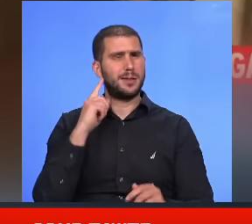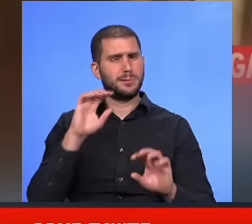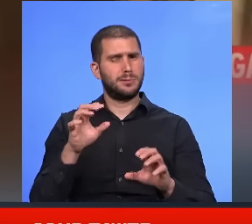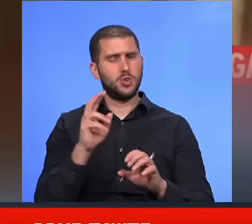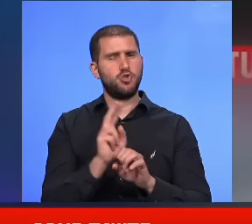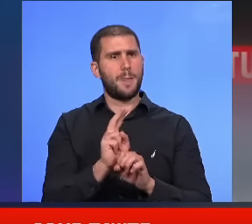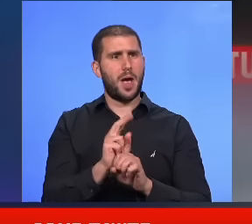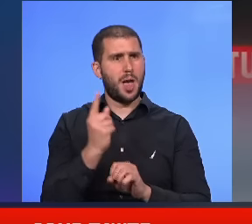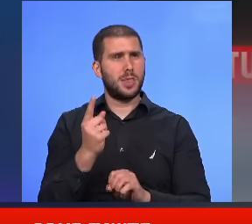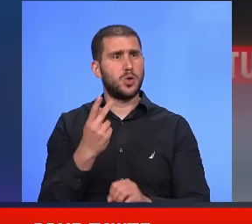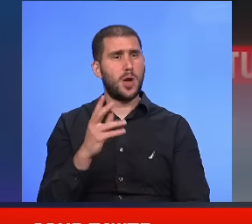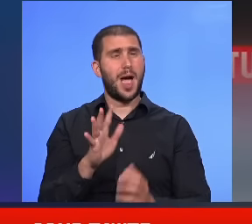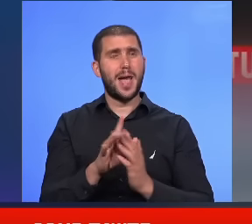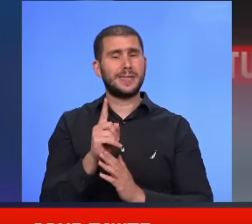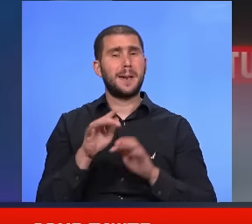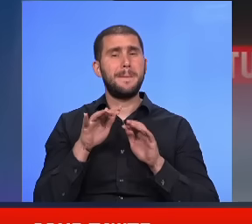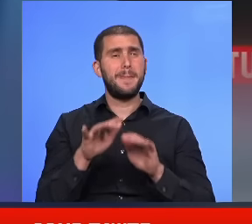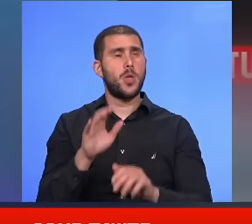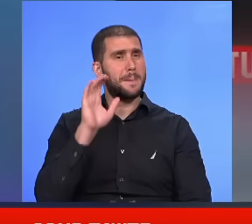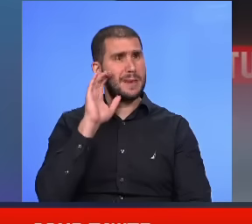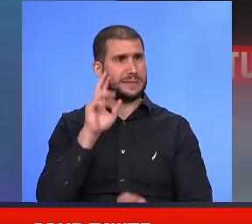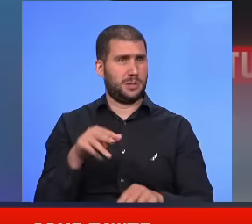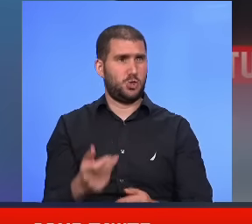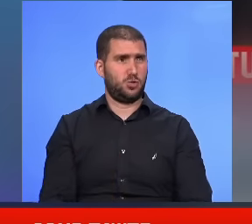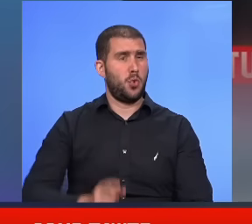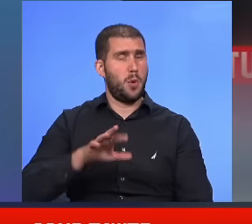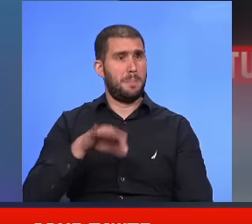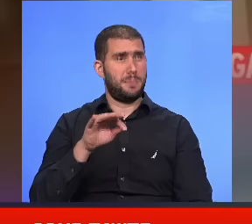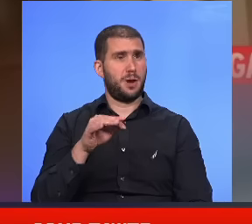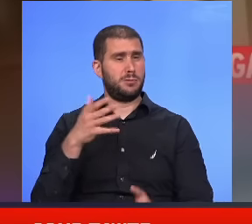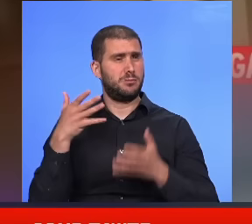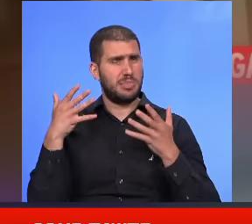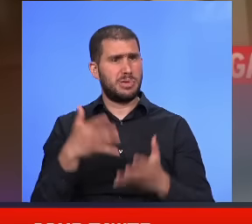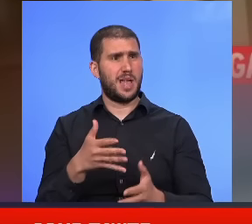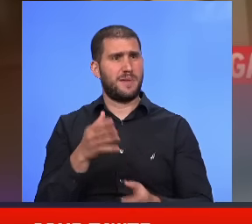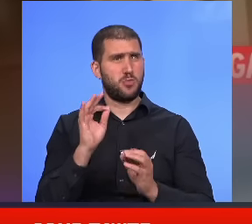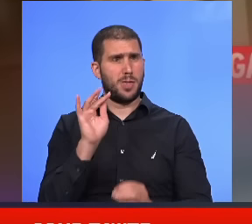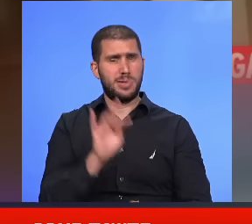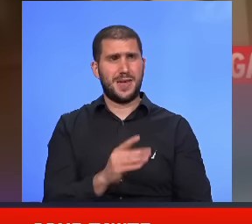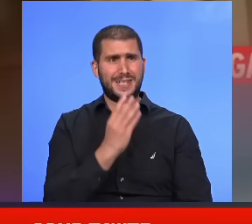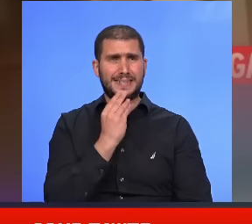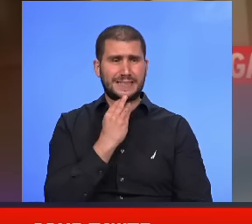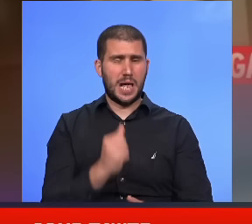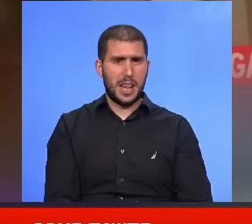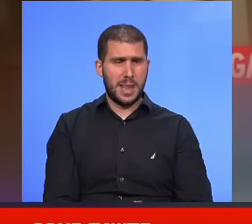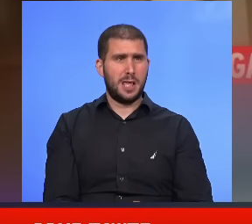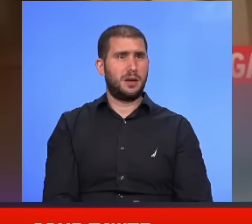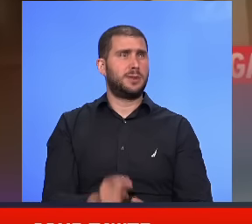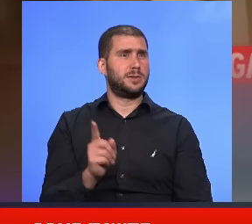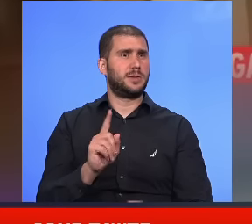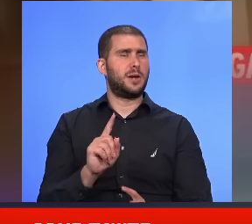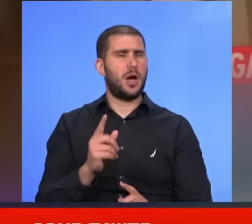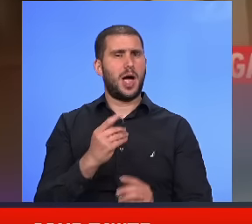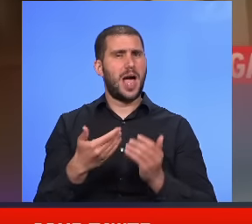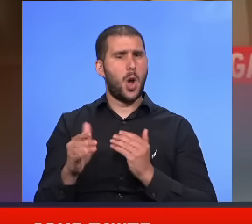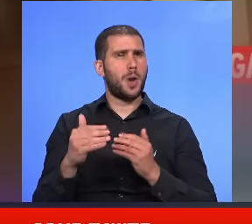השמרן שלו יותר מ-11 מיליון מאזינים. הוא בחר בקו תקיף במיוחד כלפי ישראל, רחוק מהאיזון שאותו